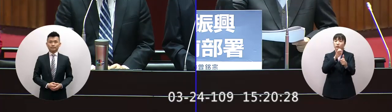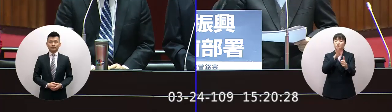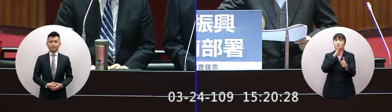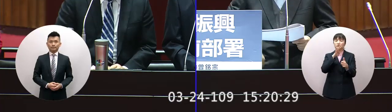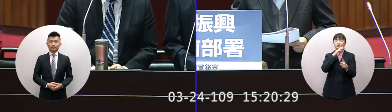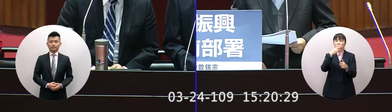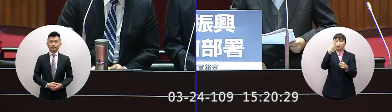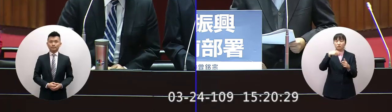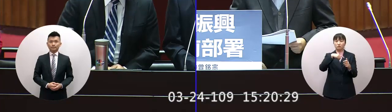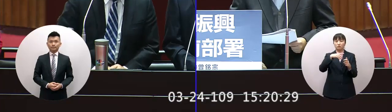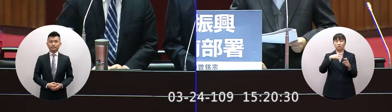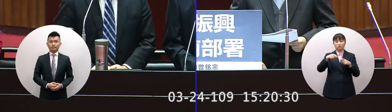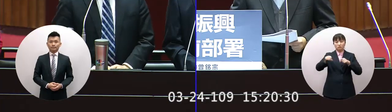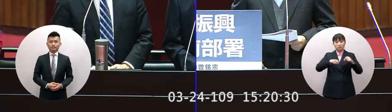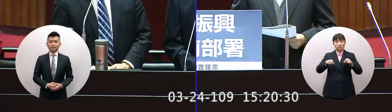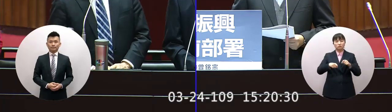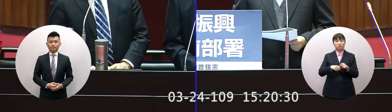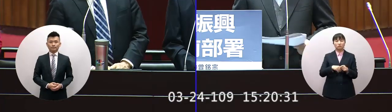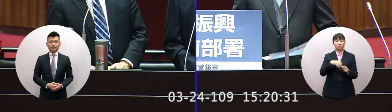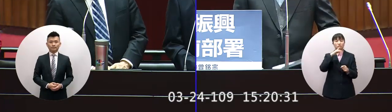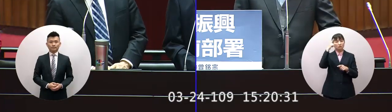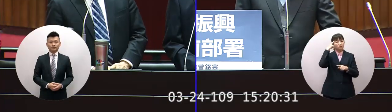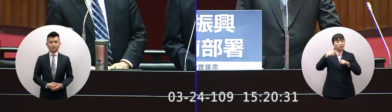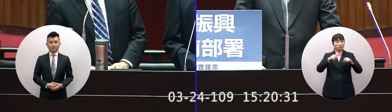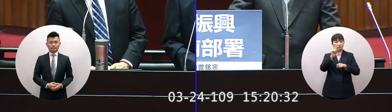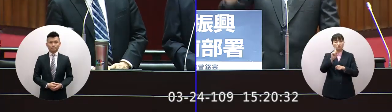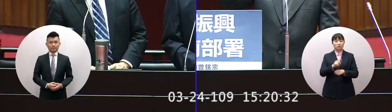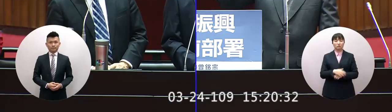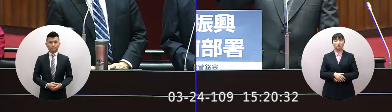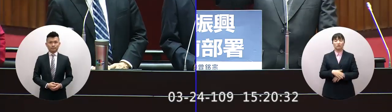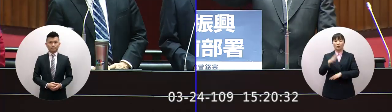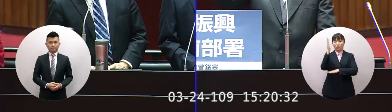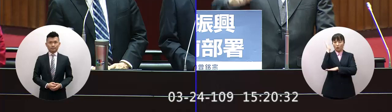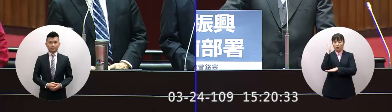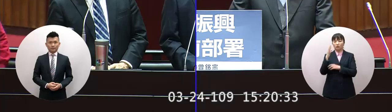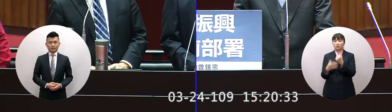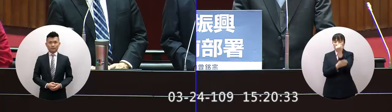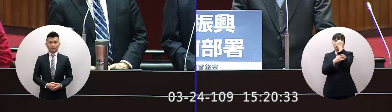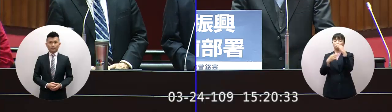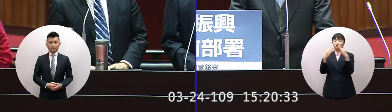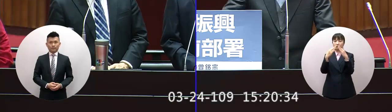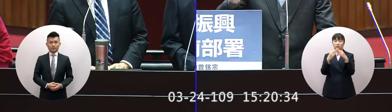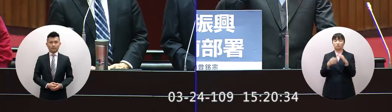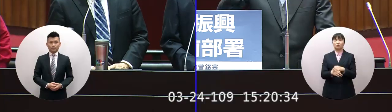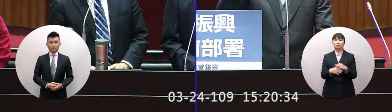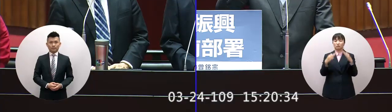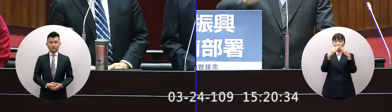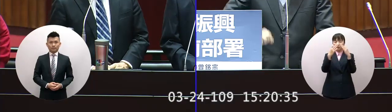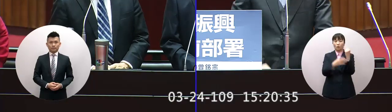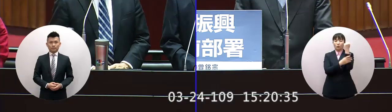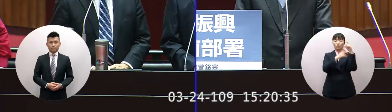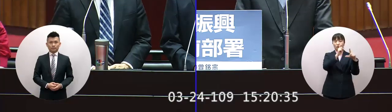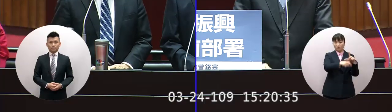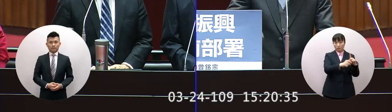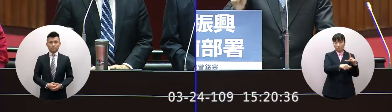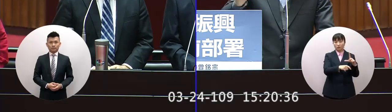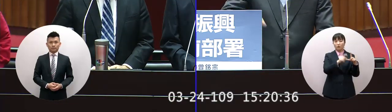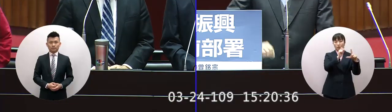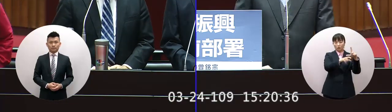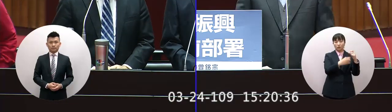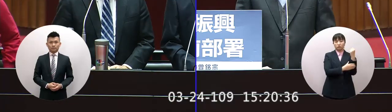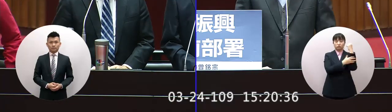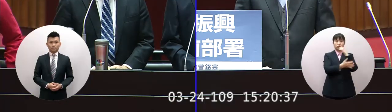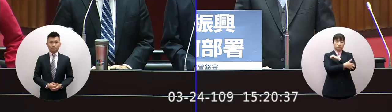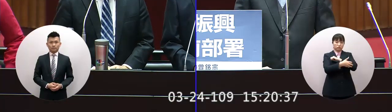叫新三挺政策。什么政策？政府挺银行，银行挺企业，企